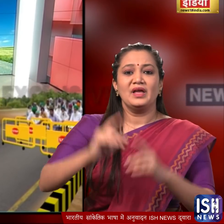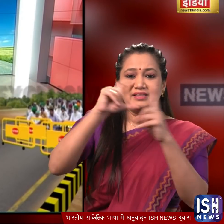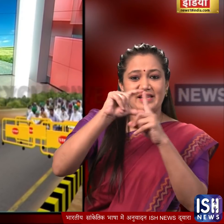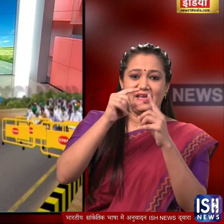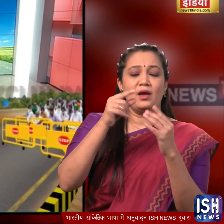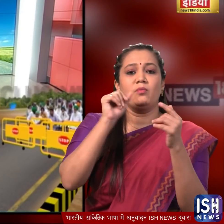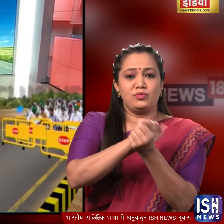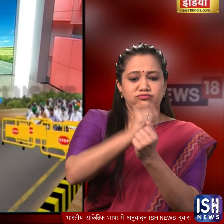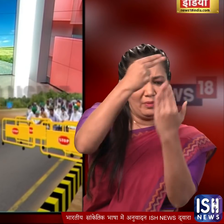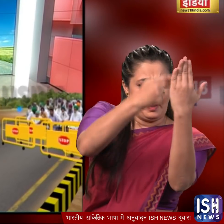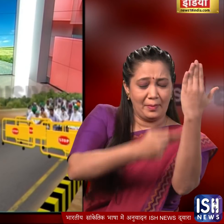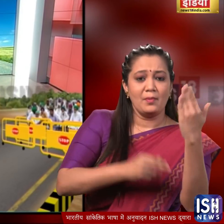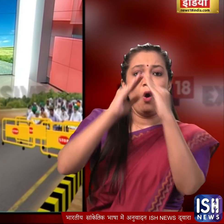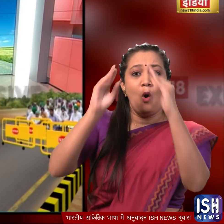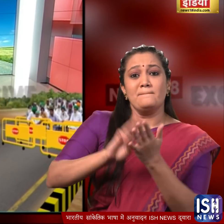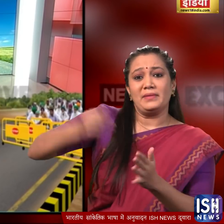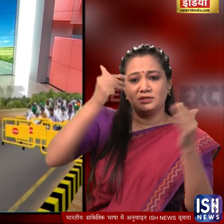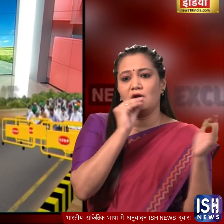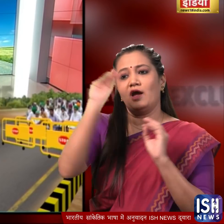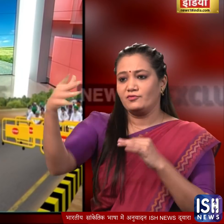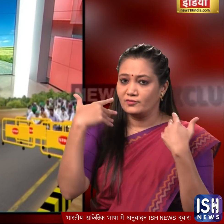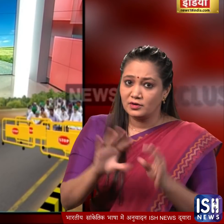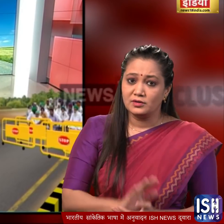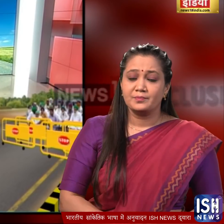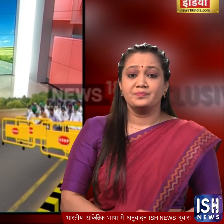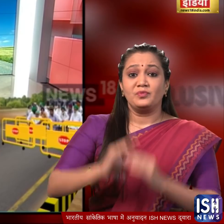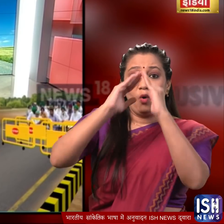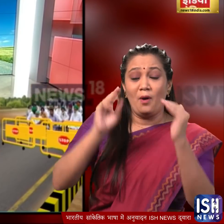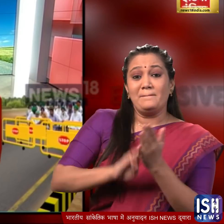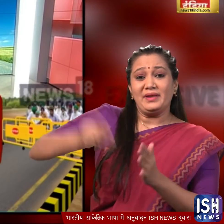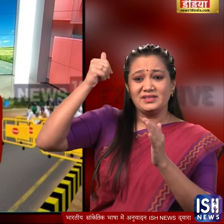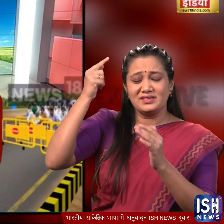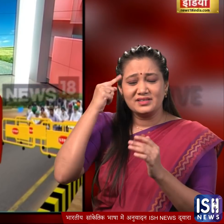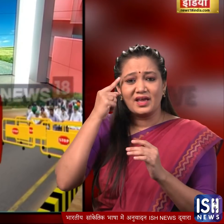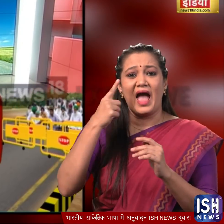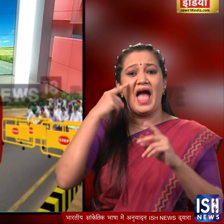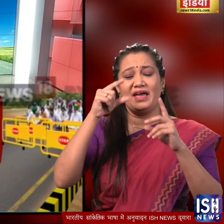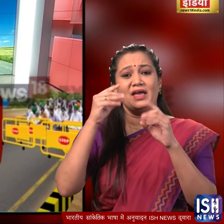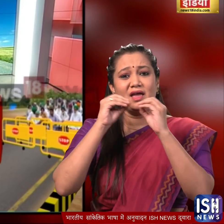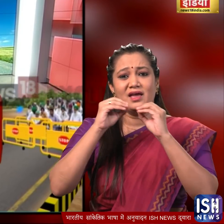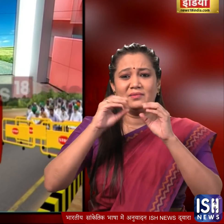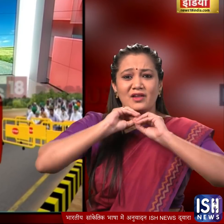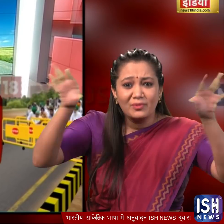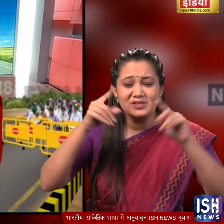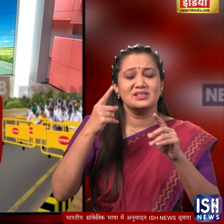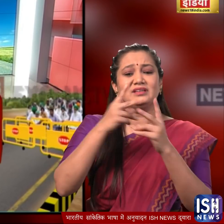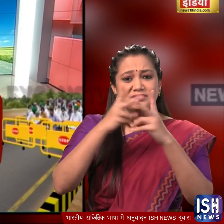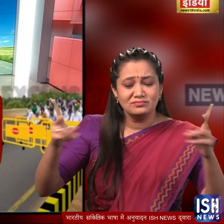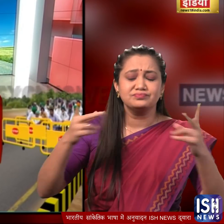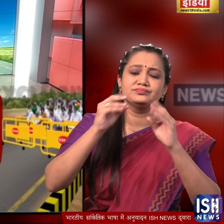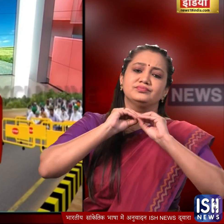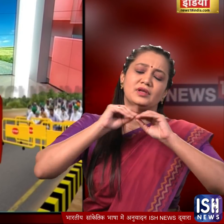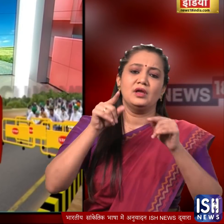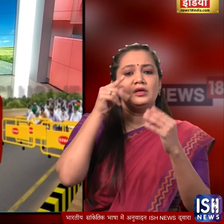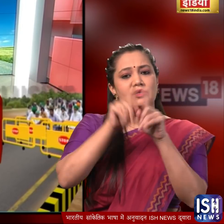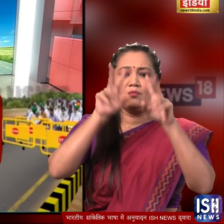ट्विटर अकाउंट की लिस्ट बनाई और गृह मंत्रालय को इसकी जानकारी दी गई। गृह मंत्रालय ने सूचना एवं प्रसारण मंत्रालय को अफवाह फैलाने वाले ट्विटर